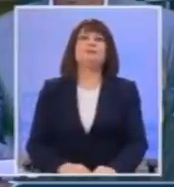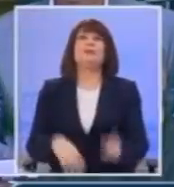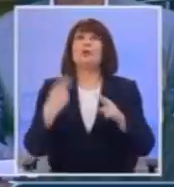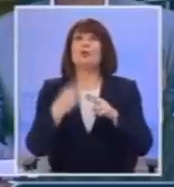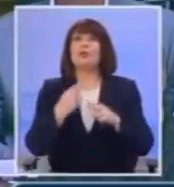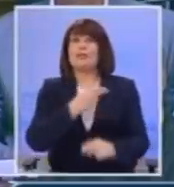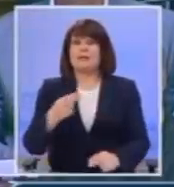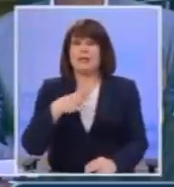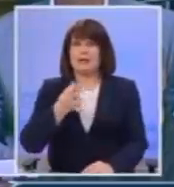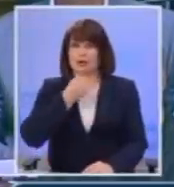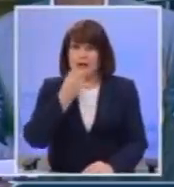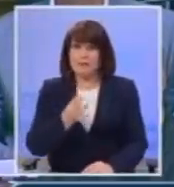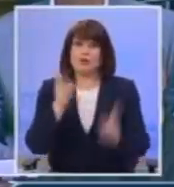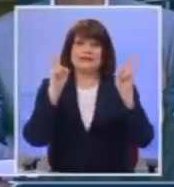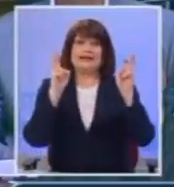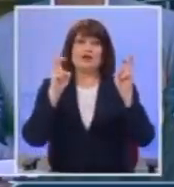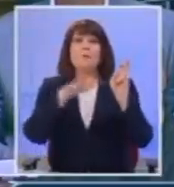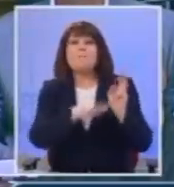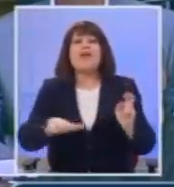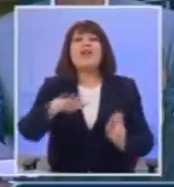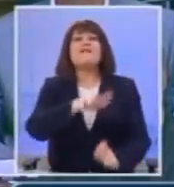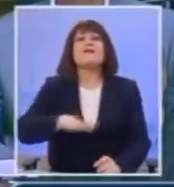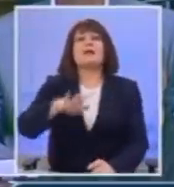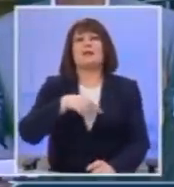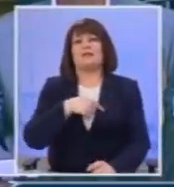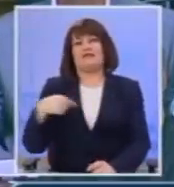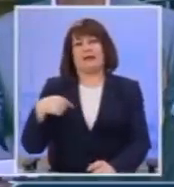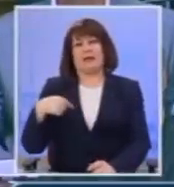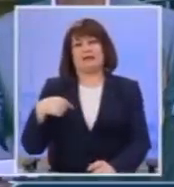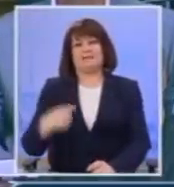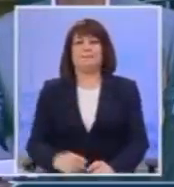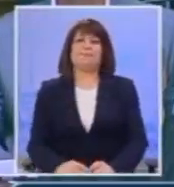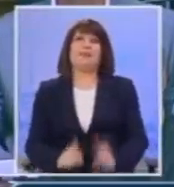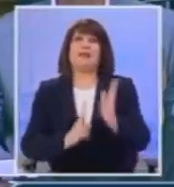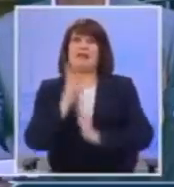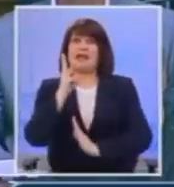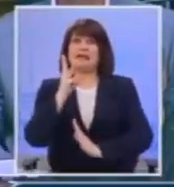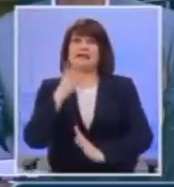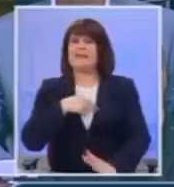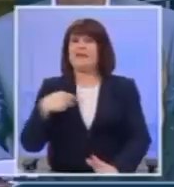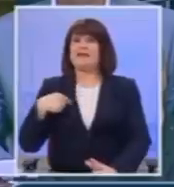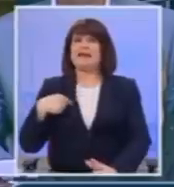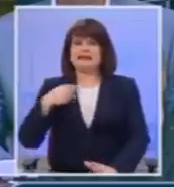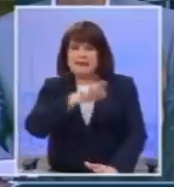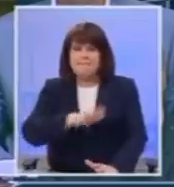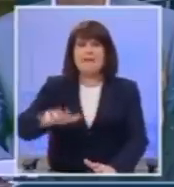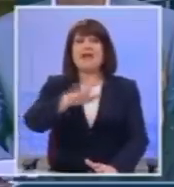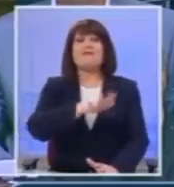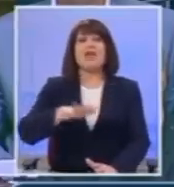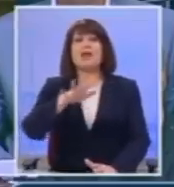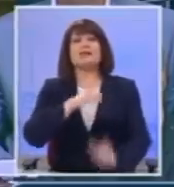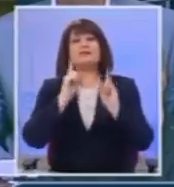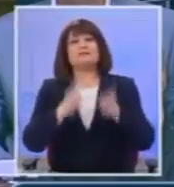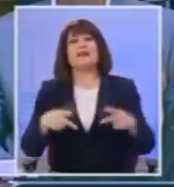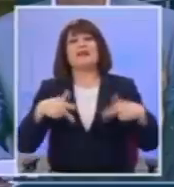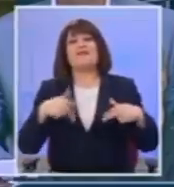θέμα που έχει τίτλο Περιφερειακοί Διευθυντές. Θα το ξέρετε. 13 περιφερειακοί διευθυντές ορίστηκαν από την κυβέρνησή σας.